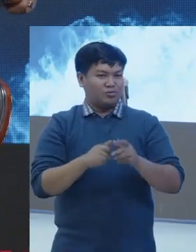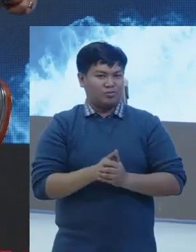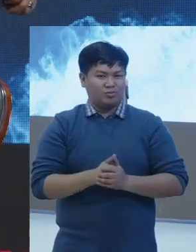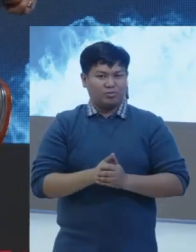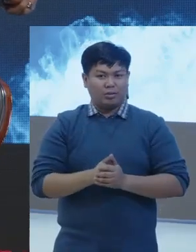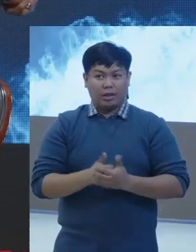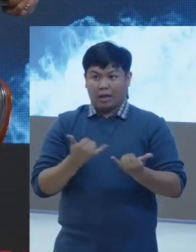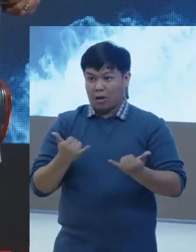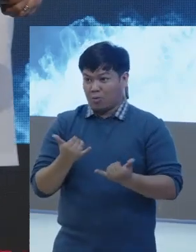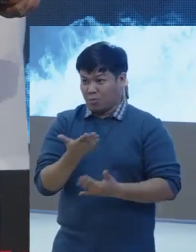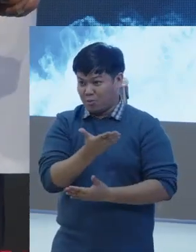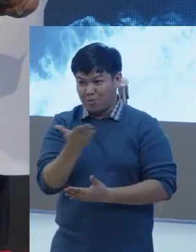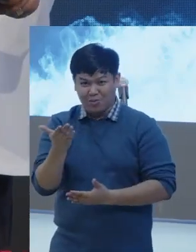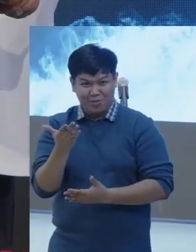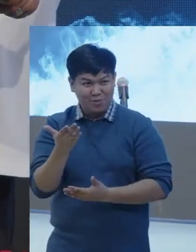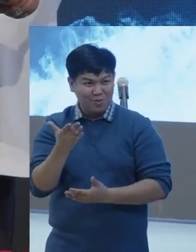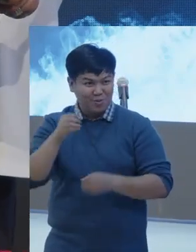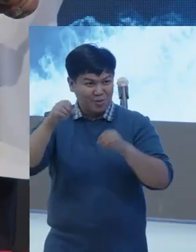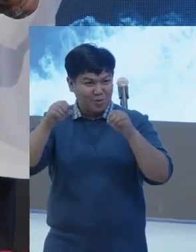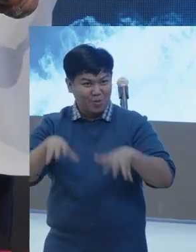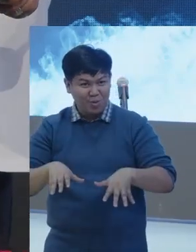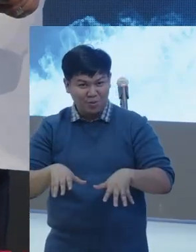Nawawala po ba kayo?